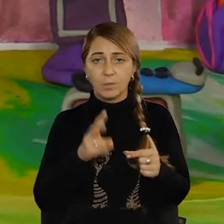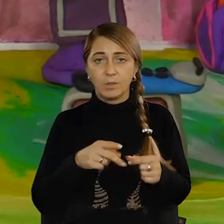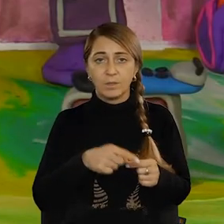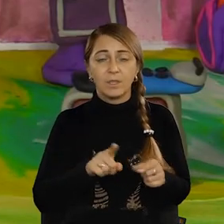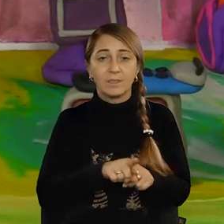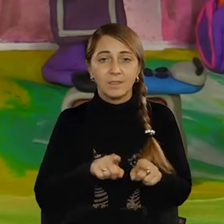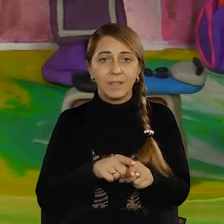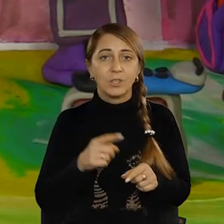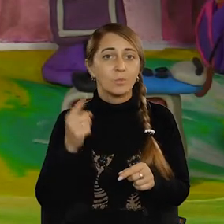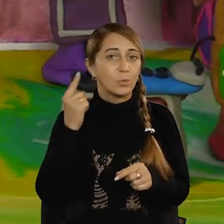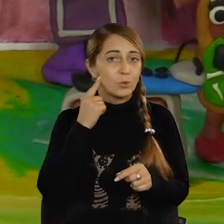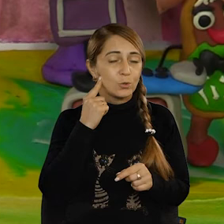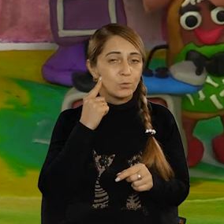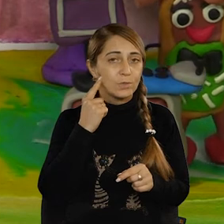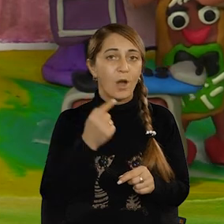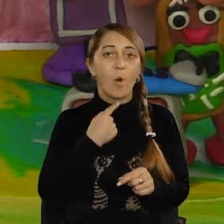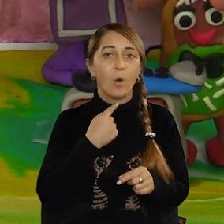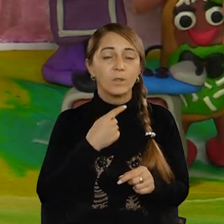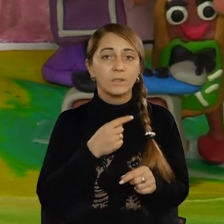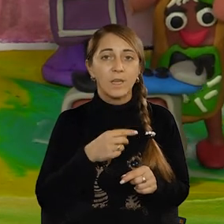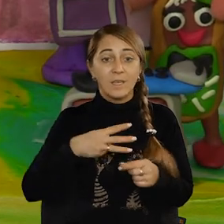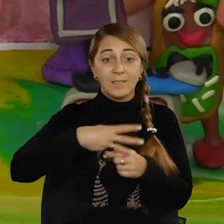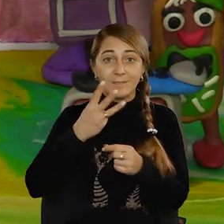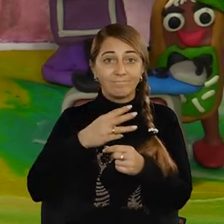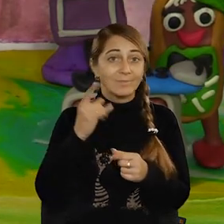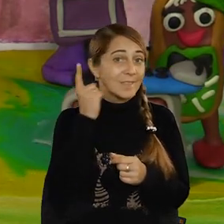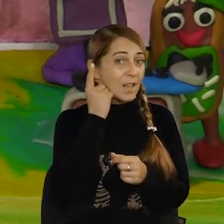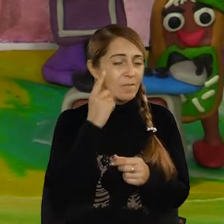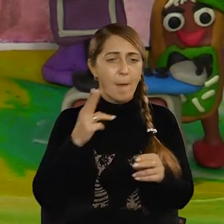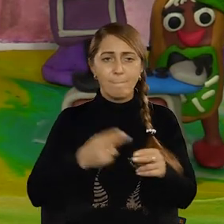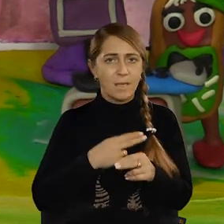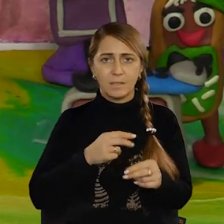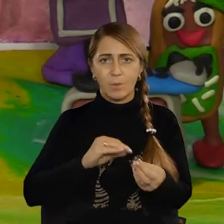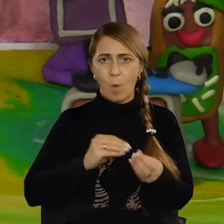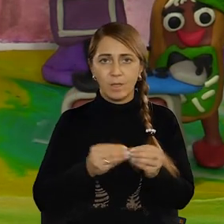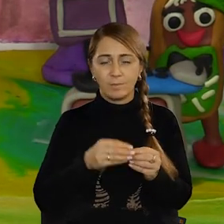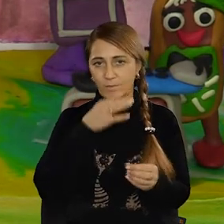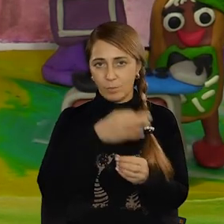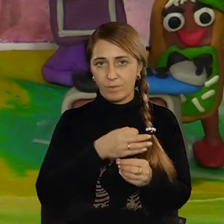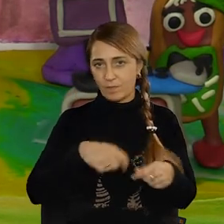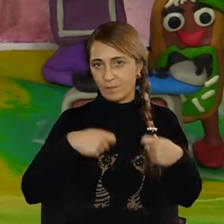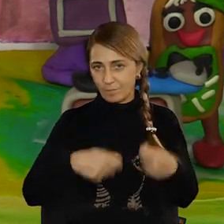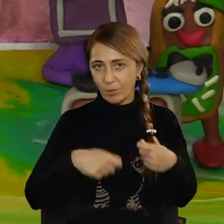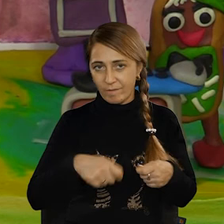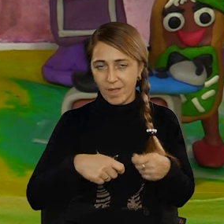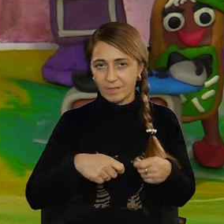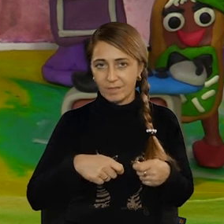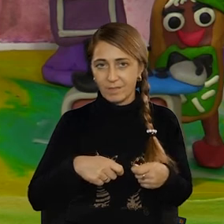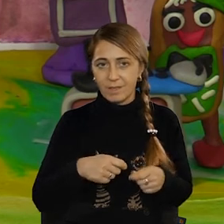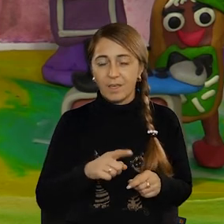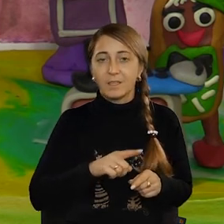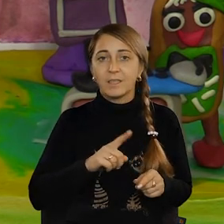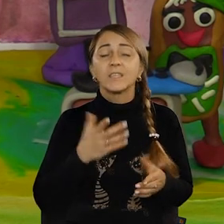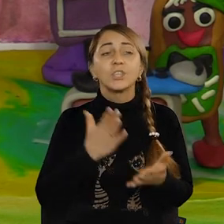же приємний жіночий голос із гаджету. Без проблем, звичайно, відповів їй продавець-консультант.